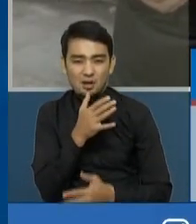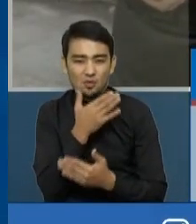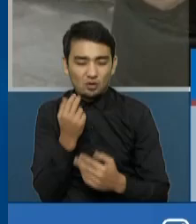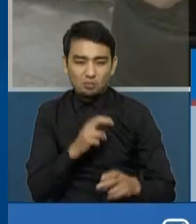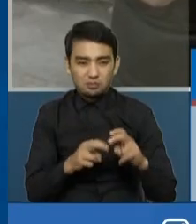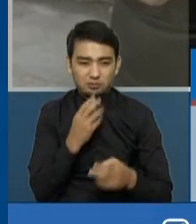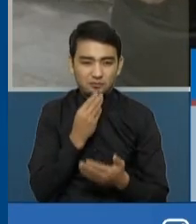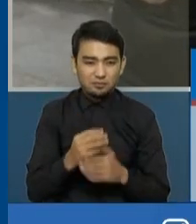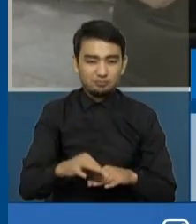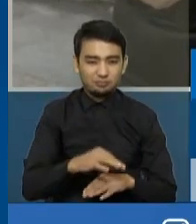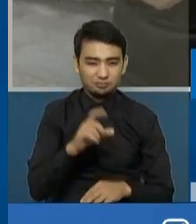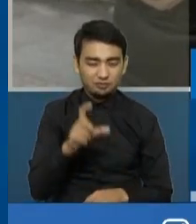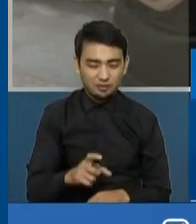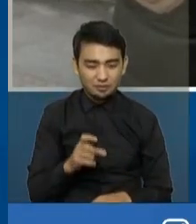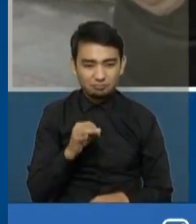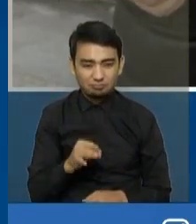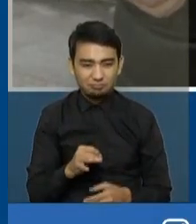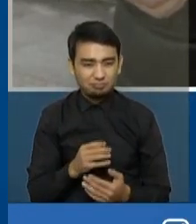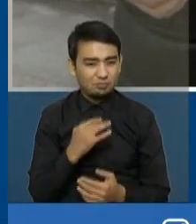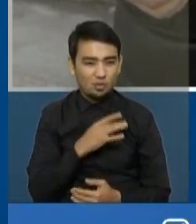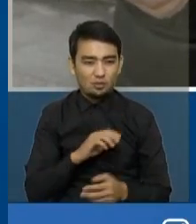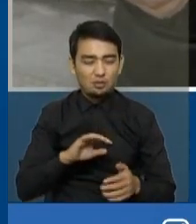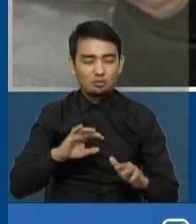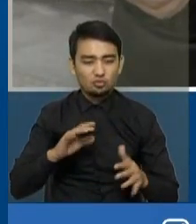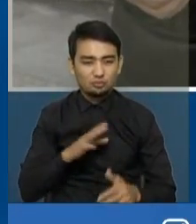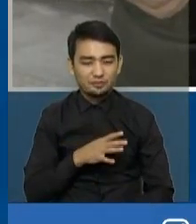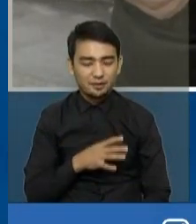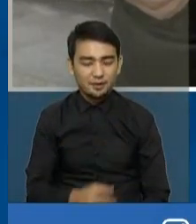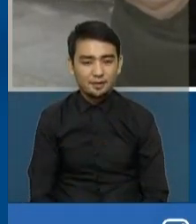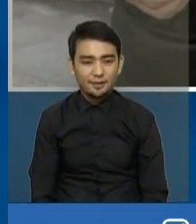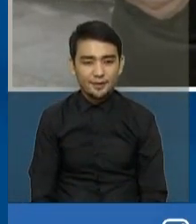поиски своей половины. Эльмира Ержанова, Азамат Кубегенов, Информбюро, 31 канал.